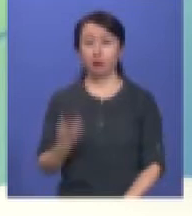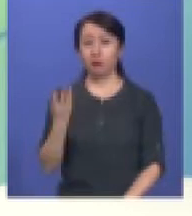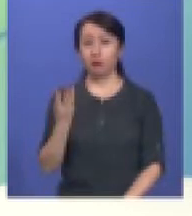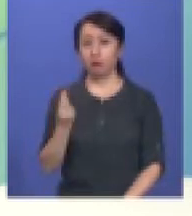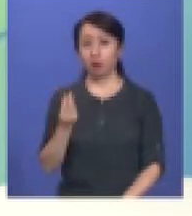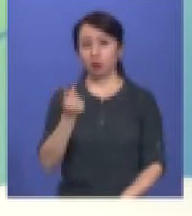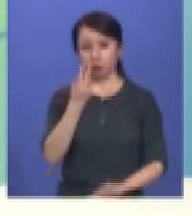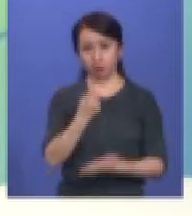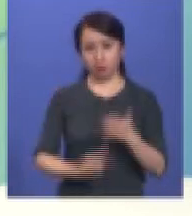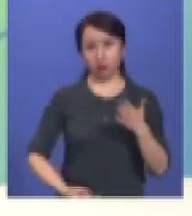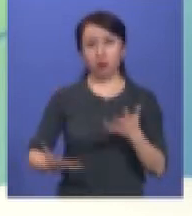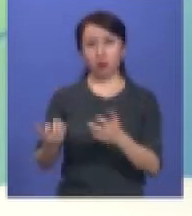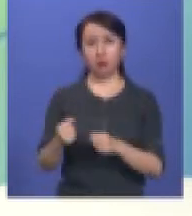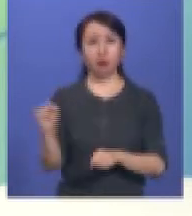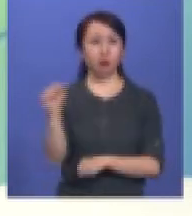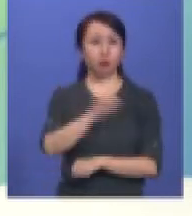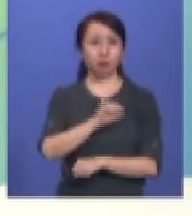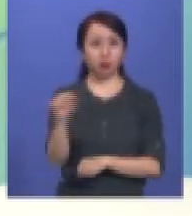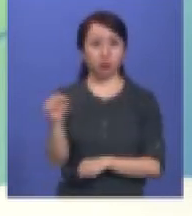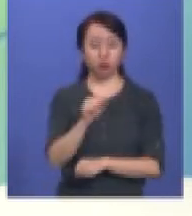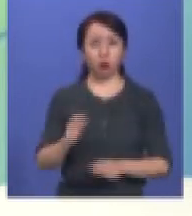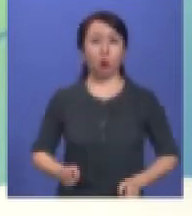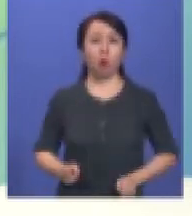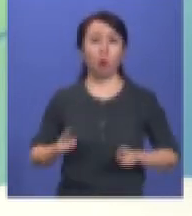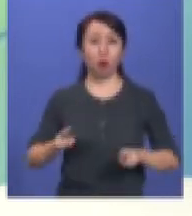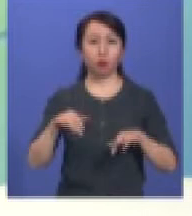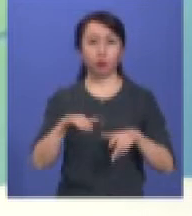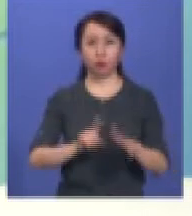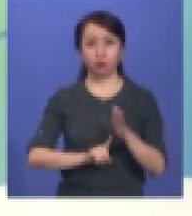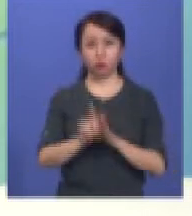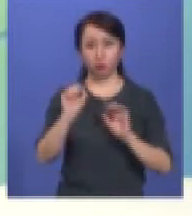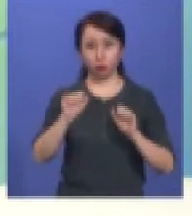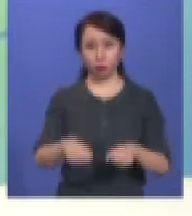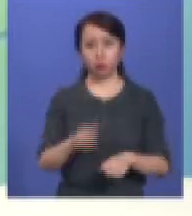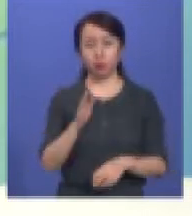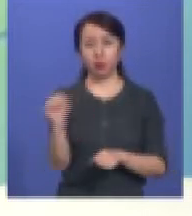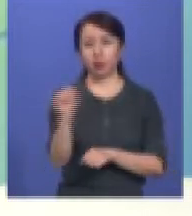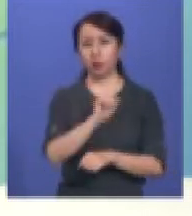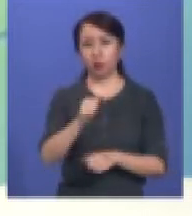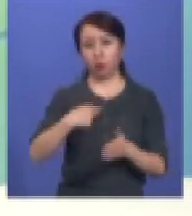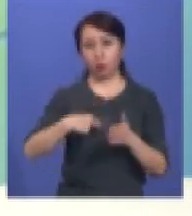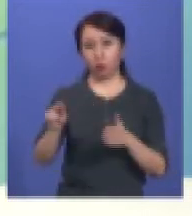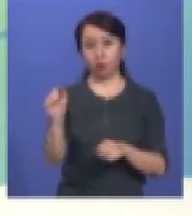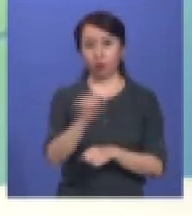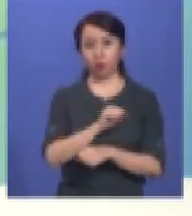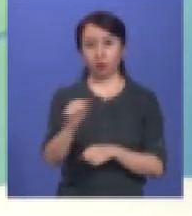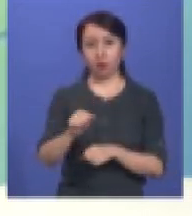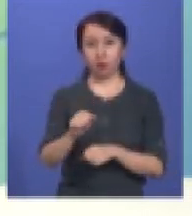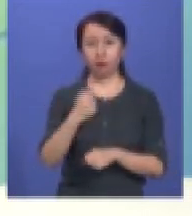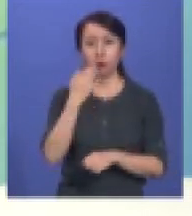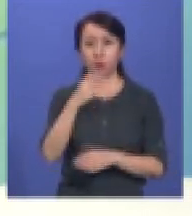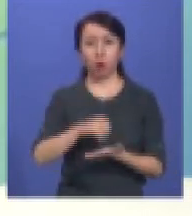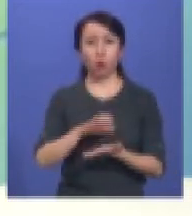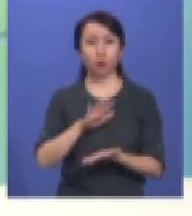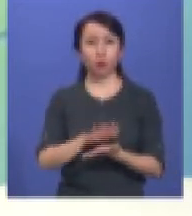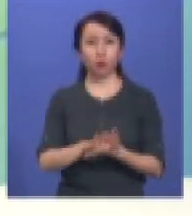Финансовые потери, изъятие машины и даже заведение уголовного дела. Все это может грозить автовладельцам, приобретавших автотранспорт на иностранном